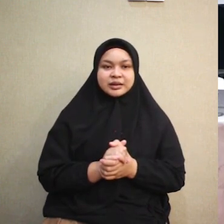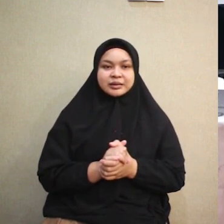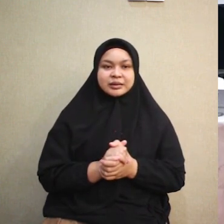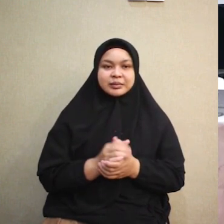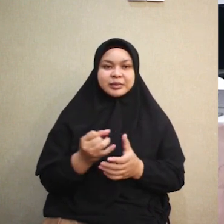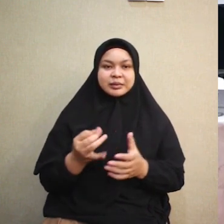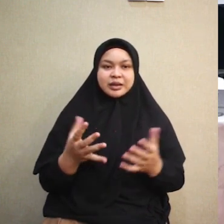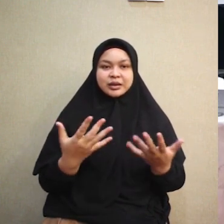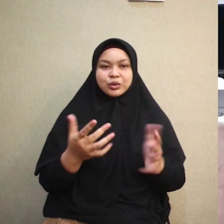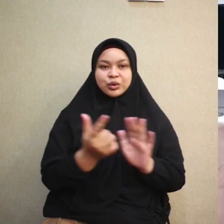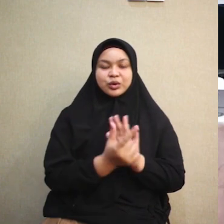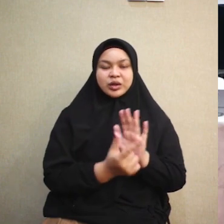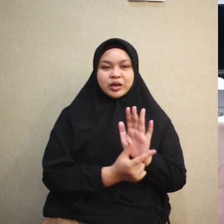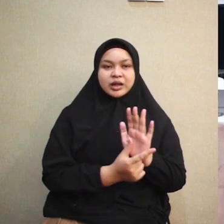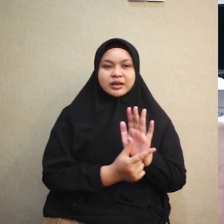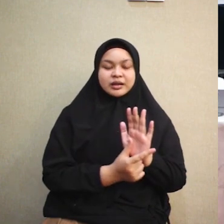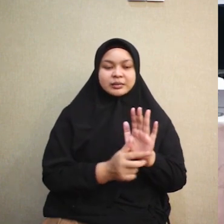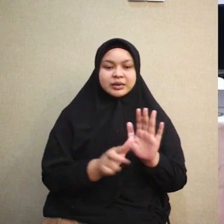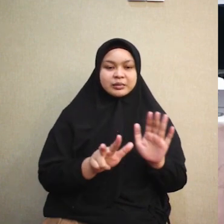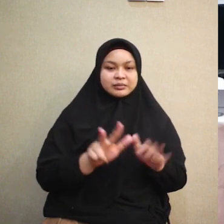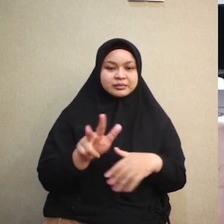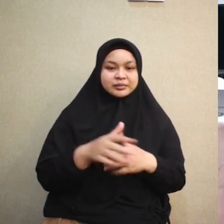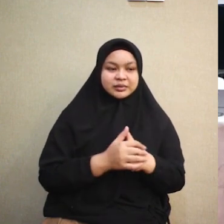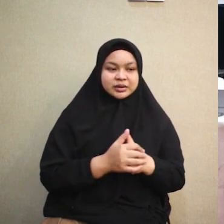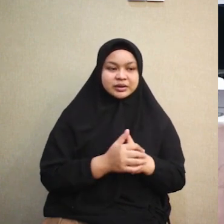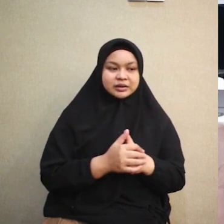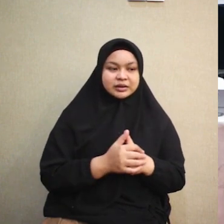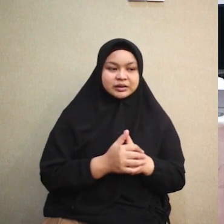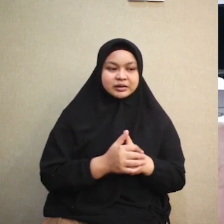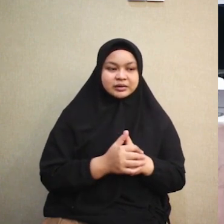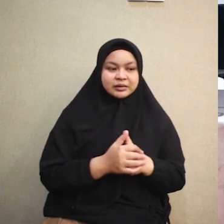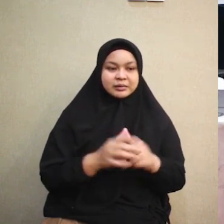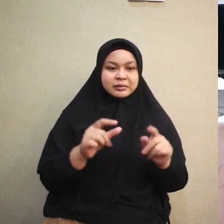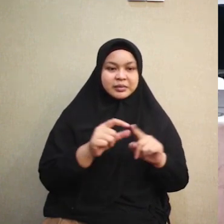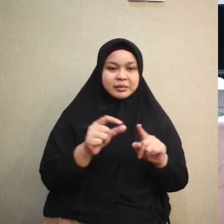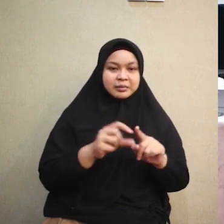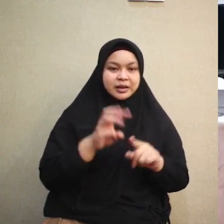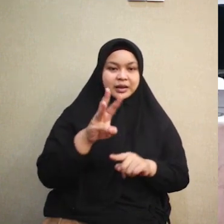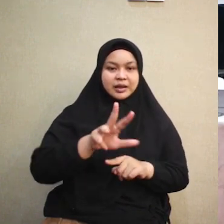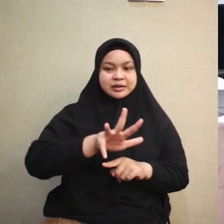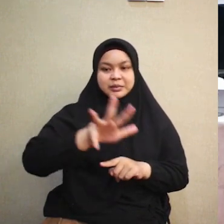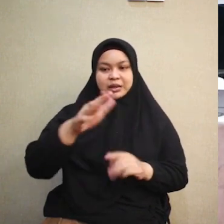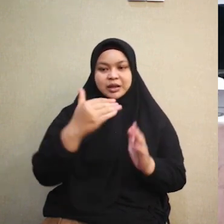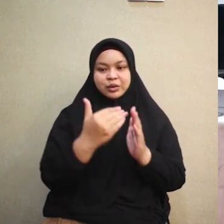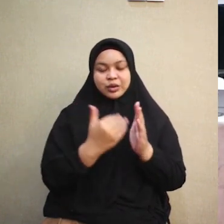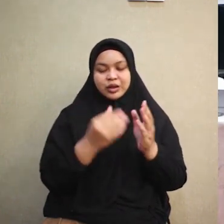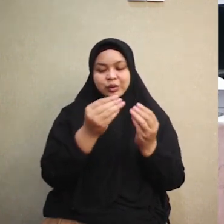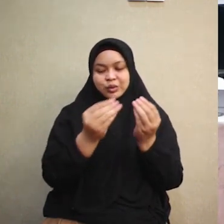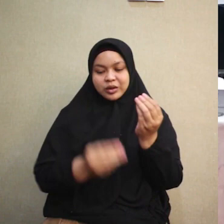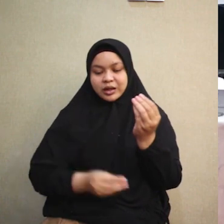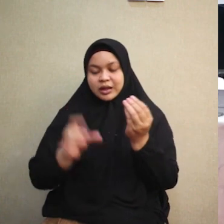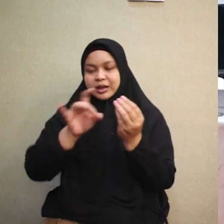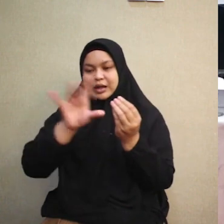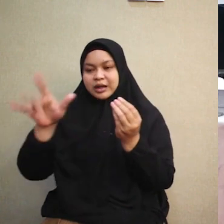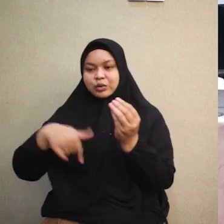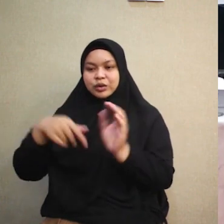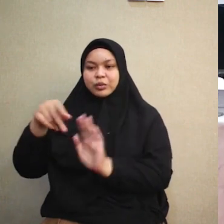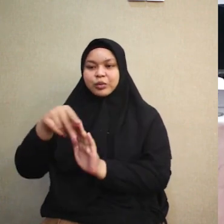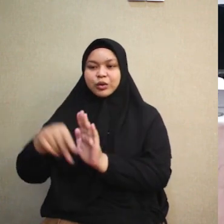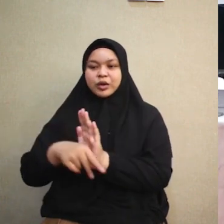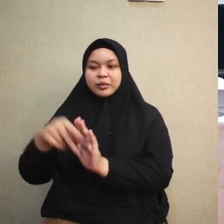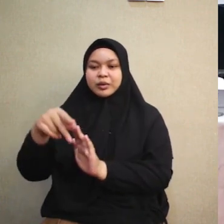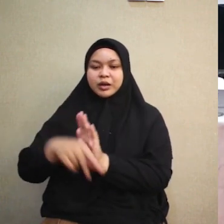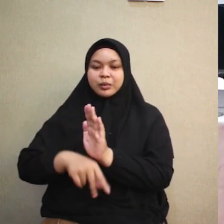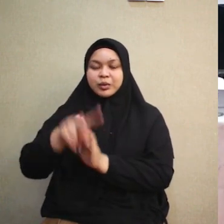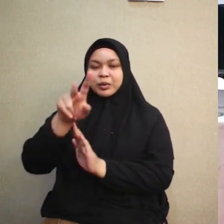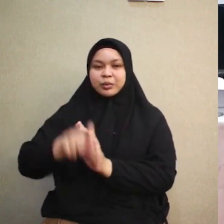undang-undang 8 kemudian PP 39 dan beberapa aturan turunan yang lain bahkan sudah ada program-program yang perlu